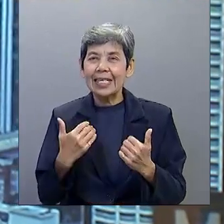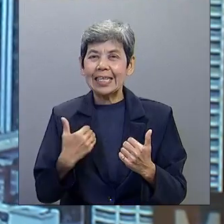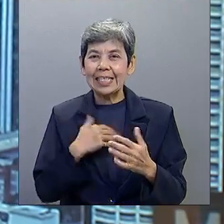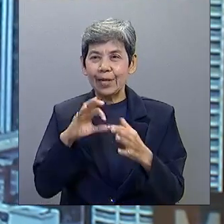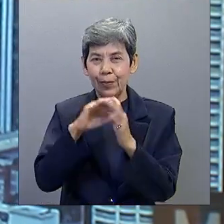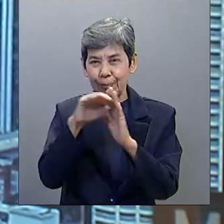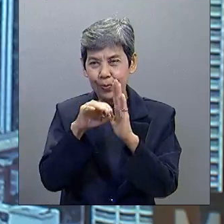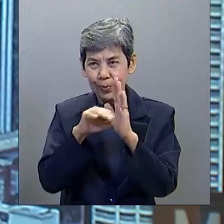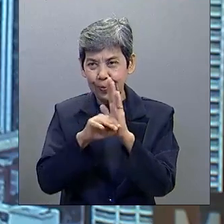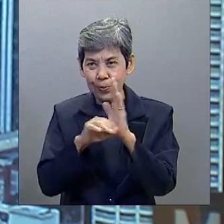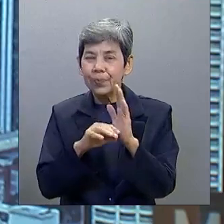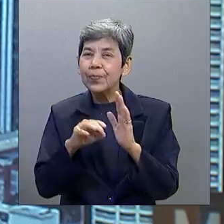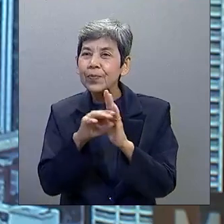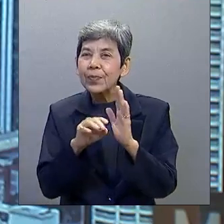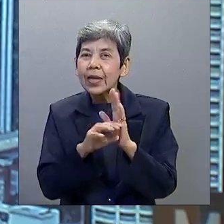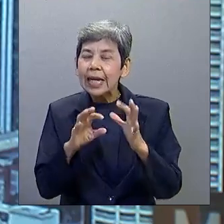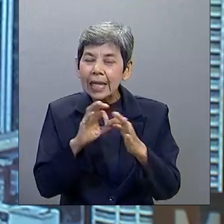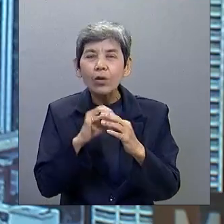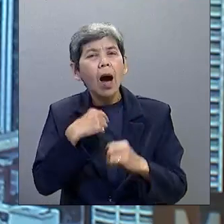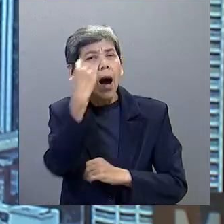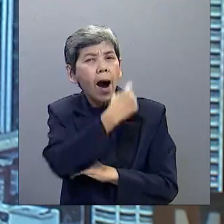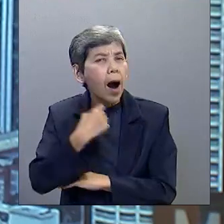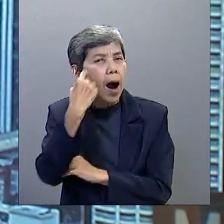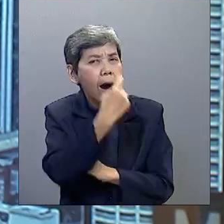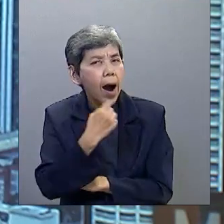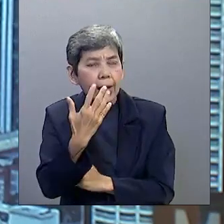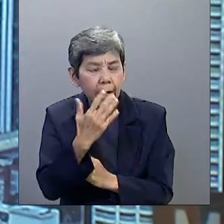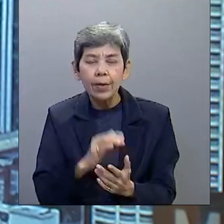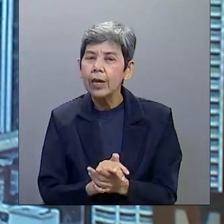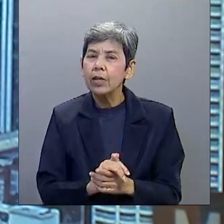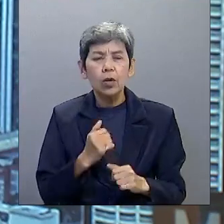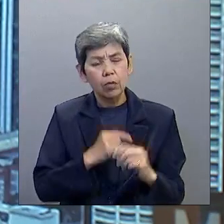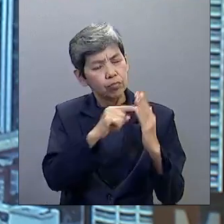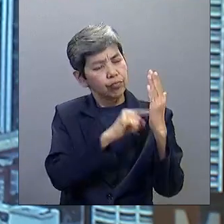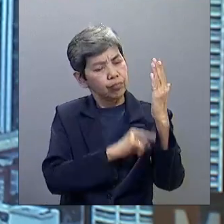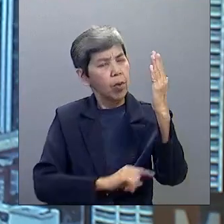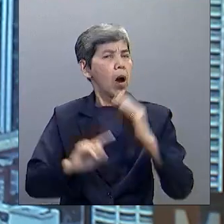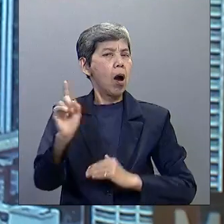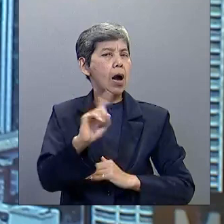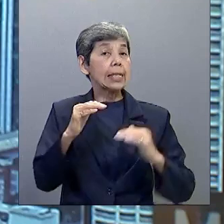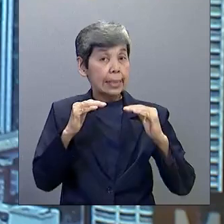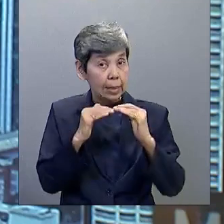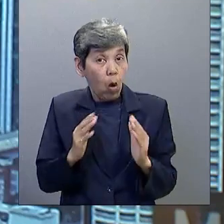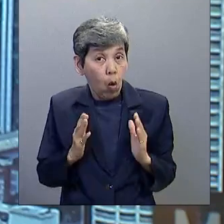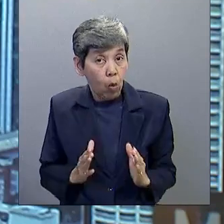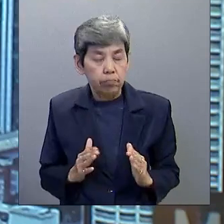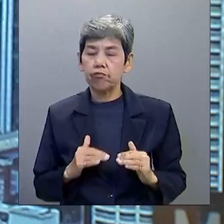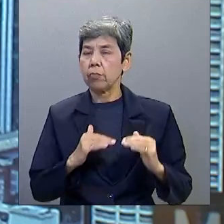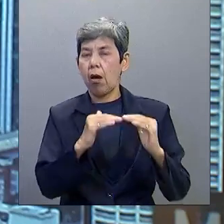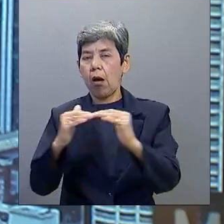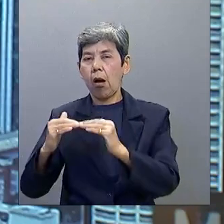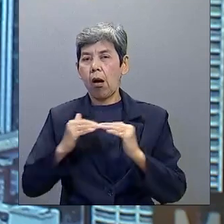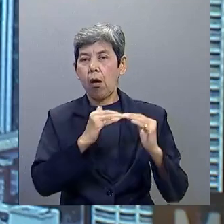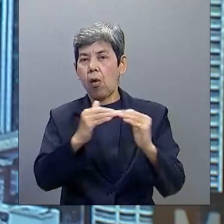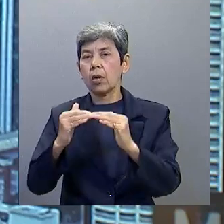ายณตอนนี้นะคะคุณผู้ชมไม่ว่าคุณจะเป็นใครอยู่ที่ไหนหรือว่าอยู่จังหวัดอะไรแล้วแต่สิทธิความเป็นคนเท่าเทียมกันค่ะเพรา